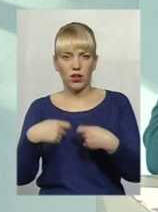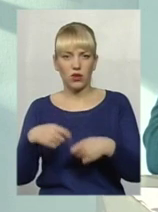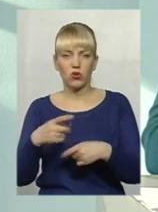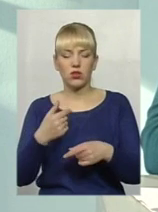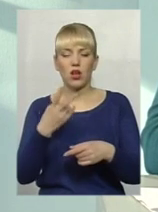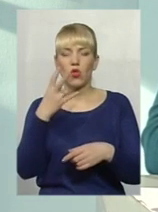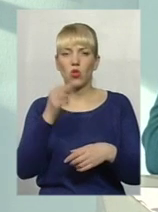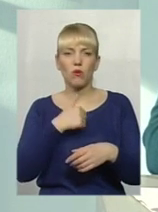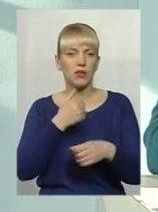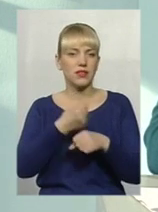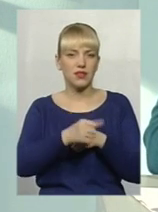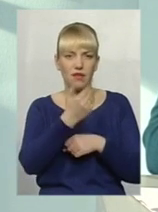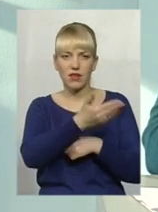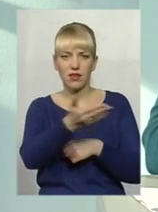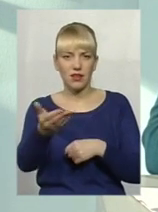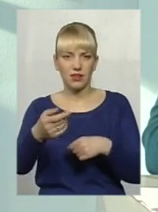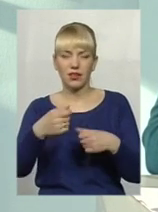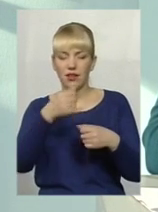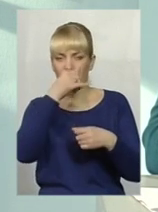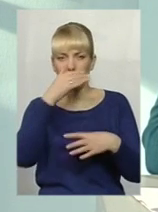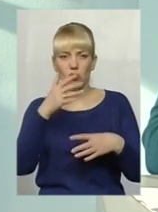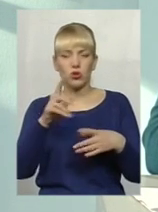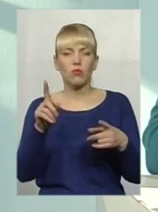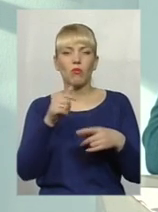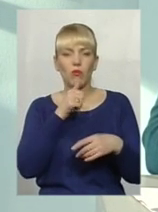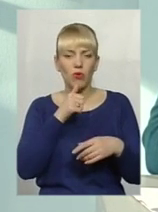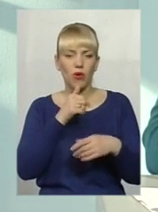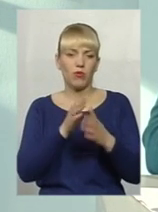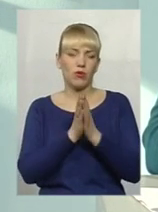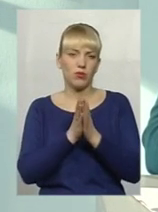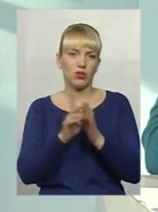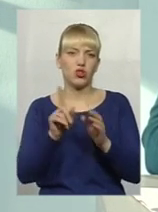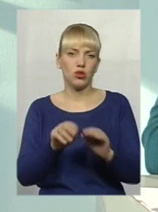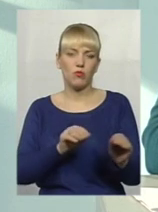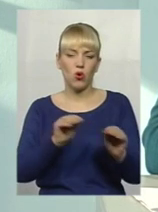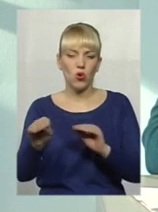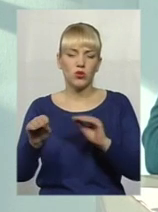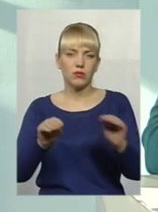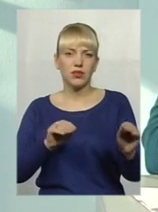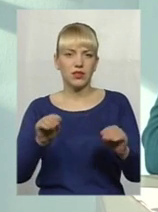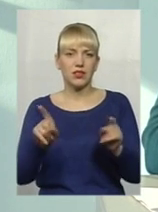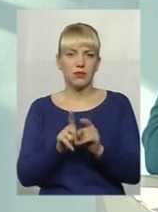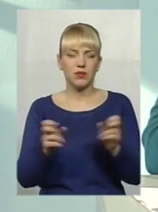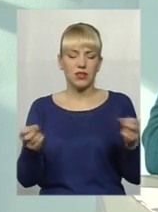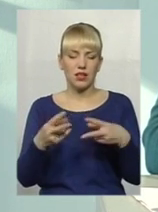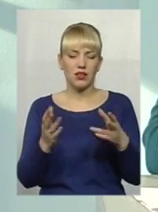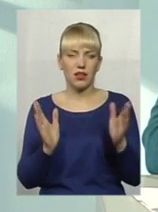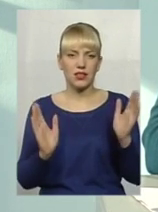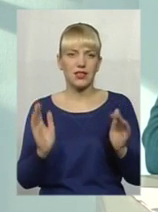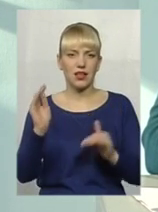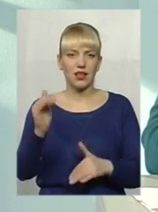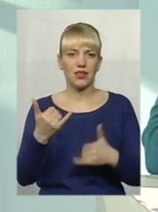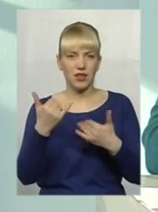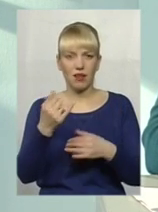заставити. Ми можемо попросити, що ми і пробували зробити в деяких магазинах розмістити, так як розміщується скринька для батарейок,